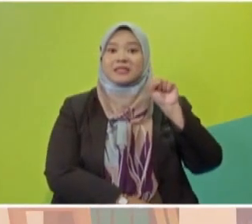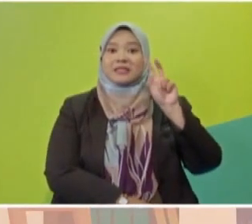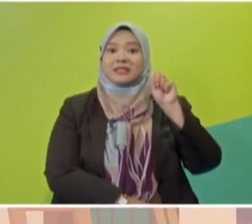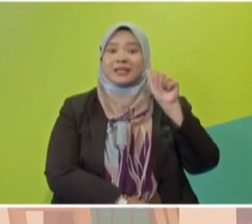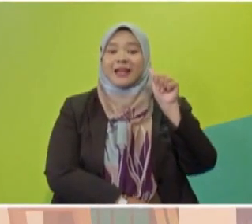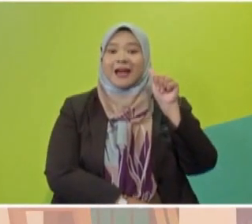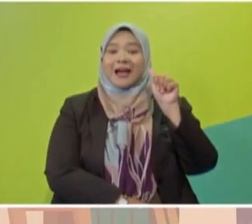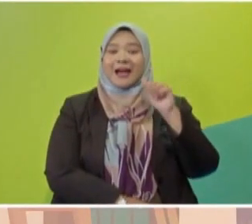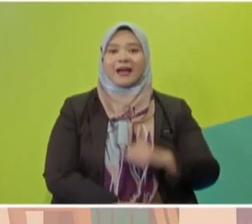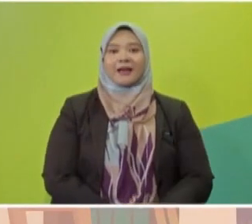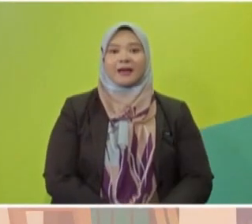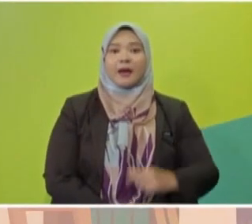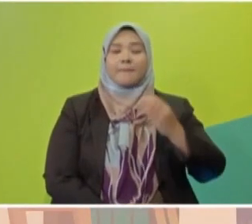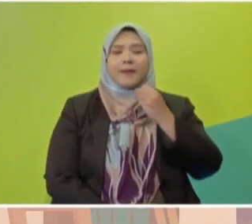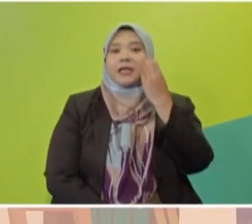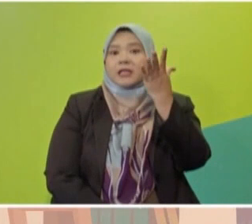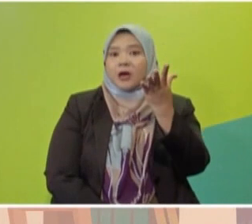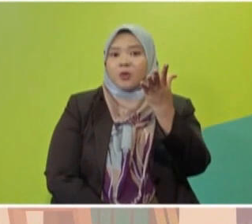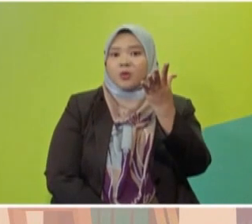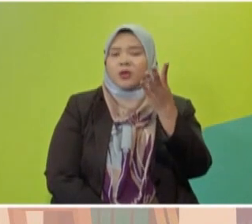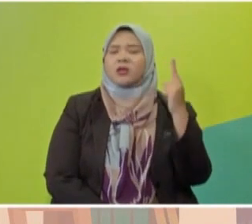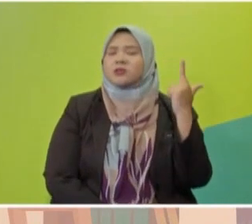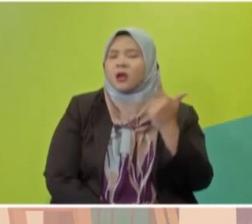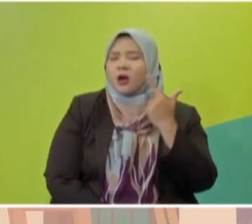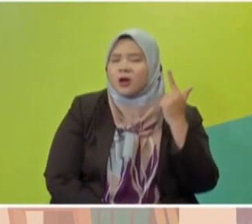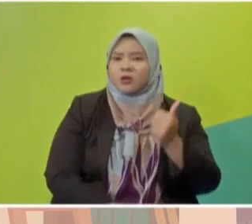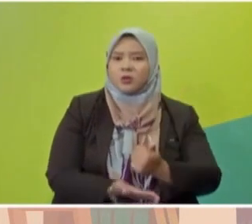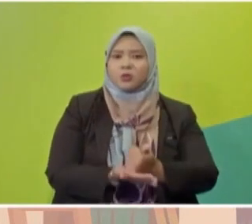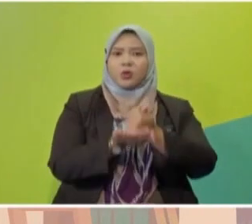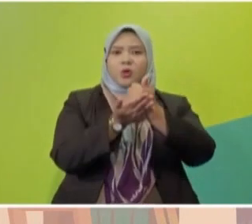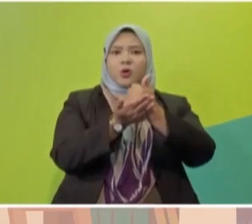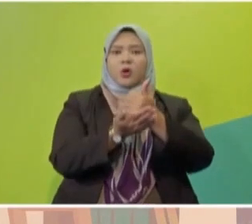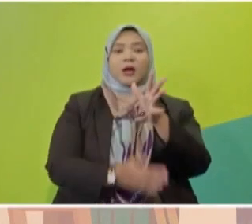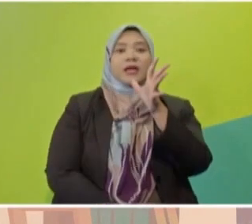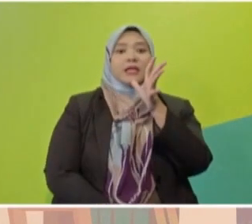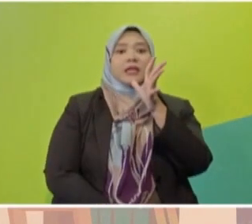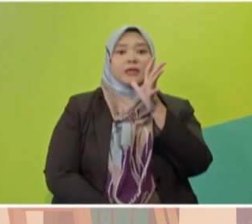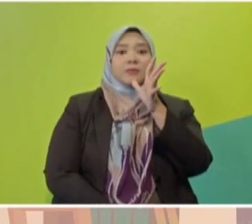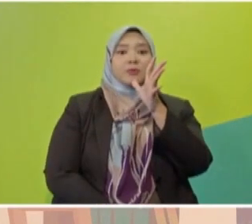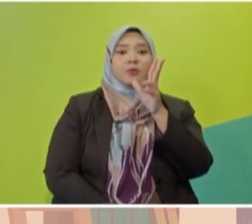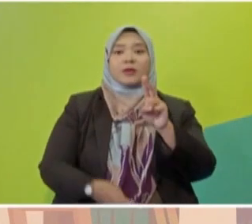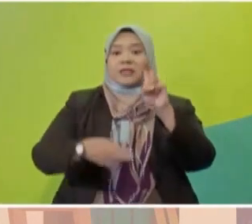Menolong ibu menyidai kain. Menolong ibu menyidai kain. Bagus.